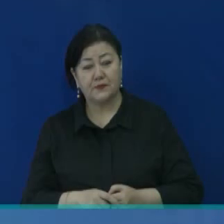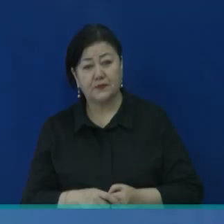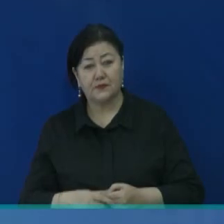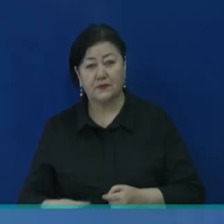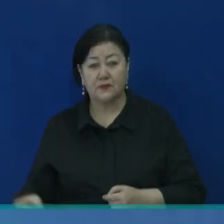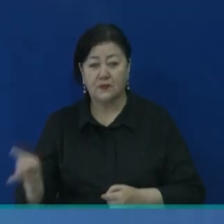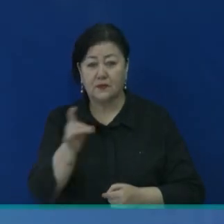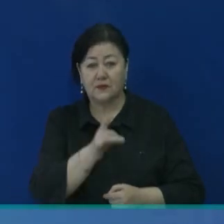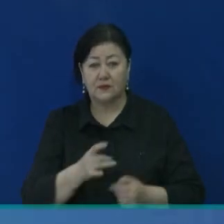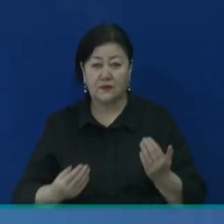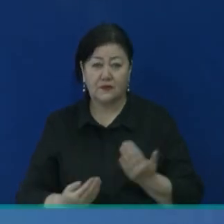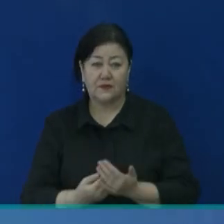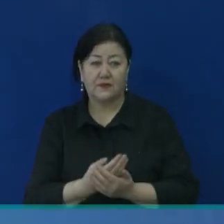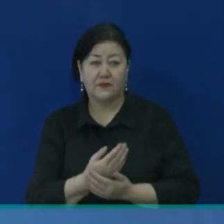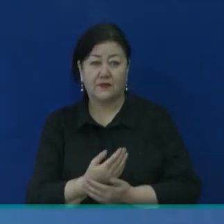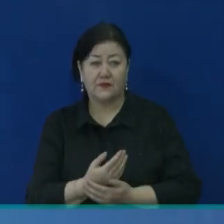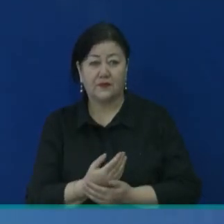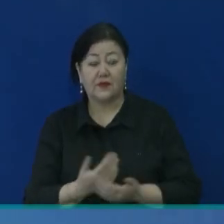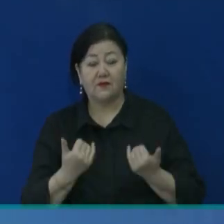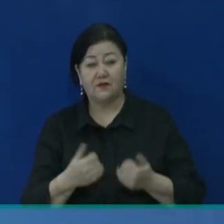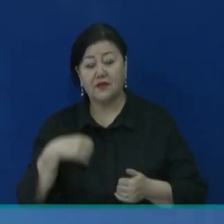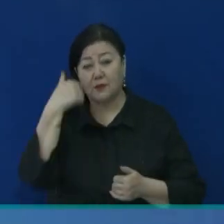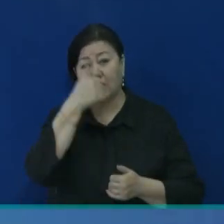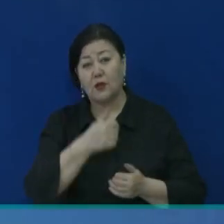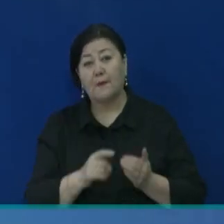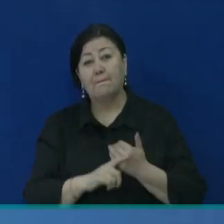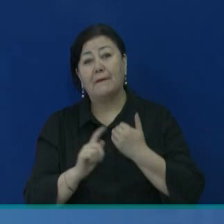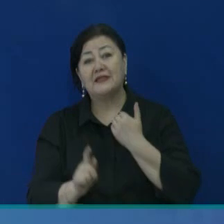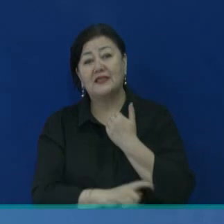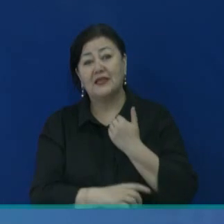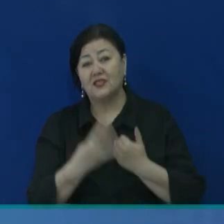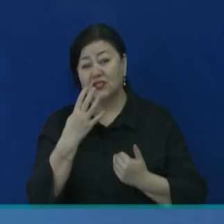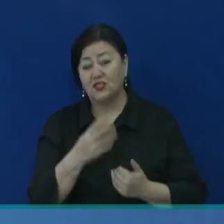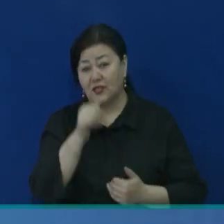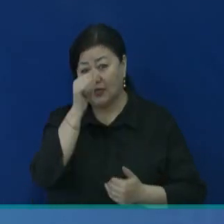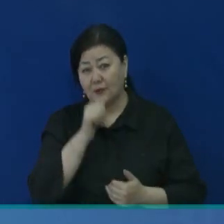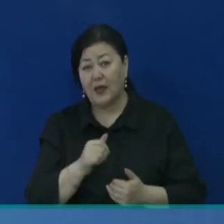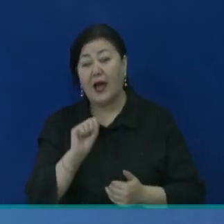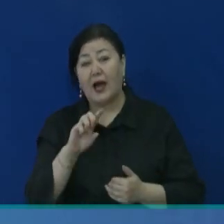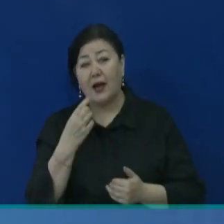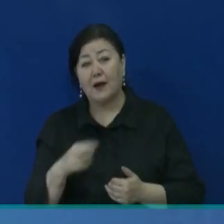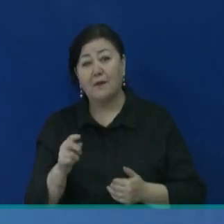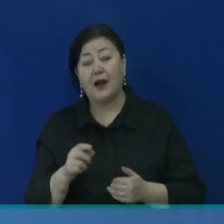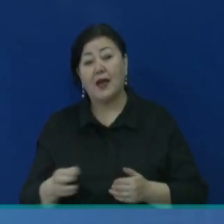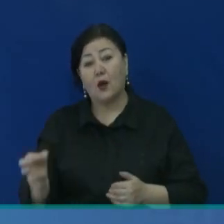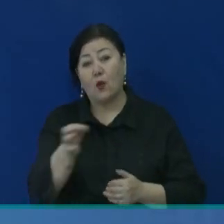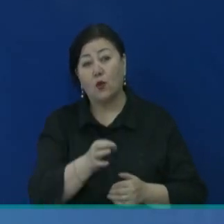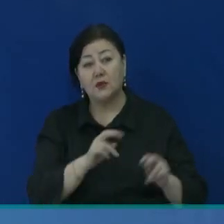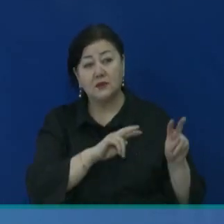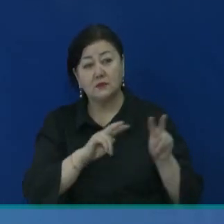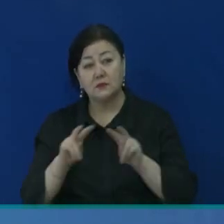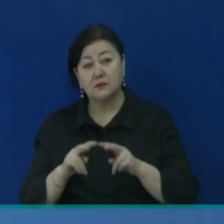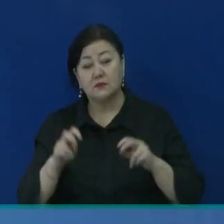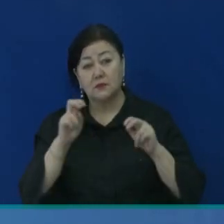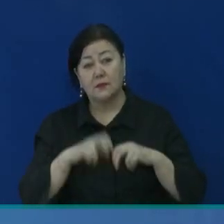Аймақ жаңалықтарына кезек береміз. Биылғы жылдың соңғы 4 айында Абай облыстық бақылау басқармасы еңбек заңнамасы